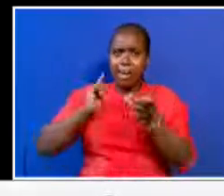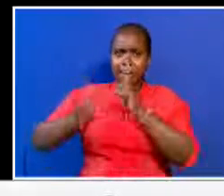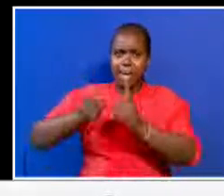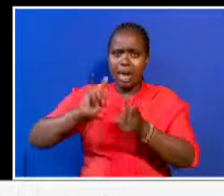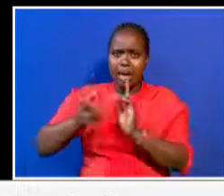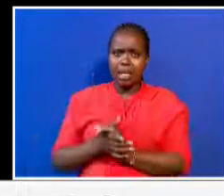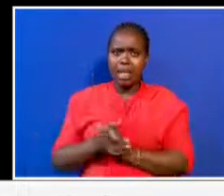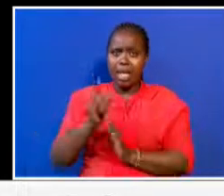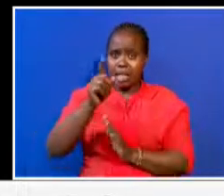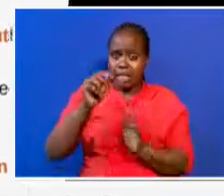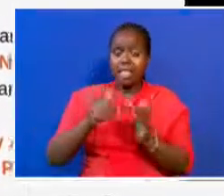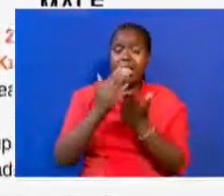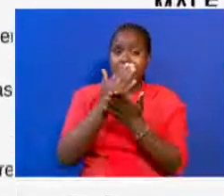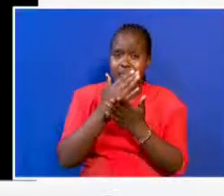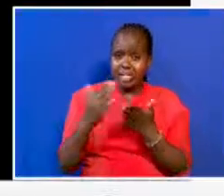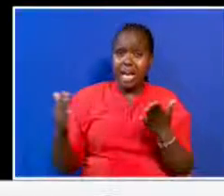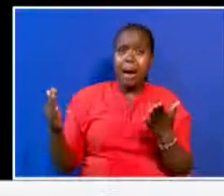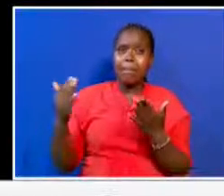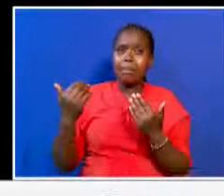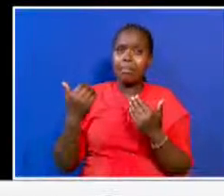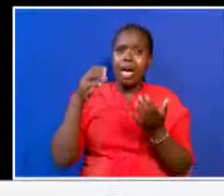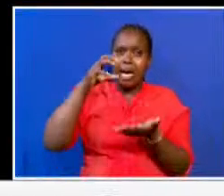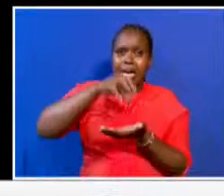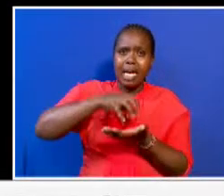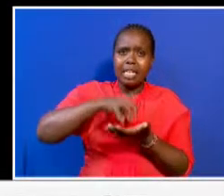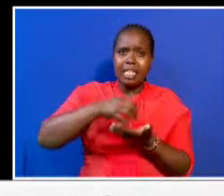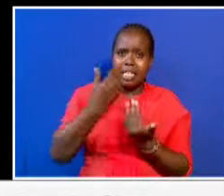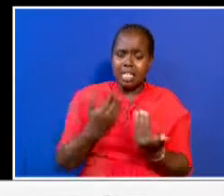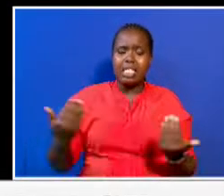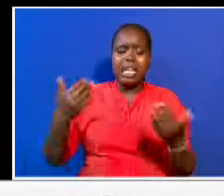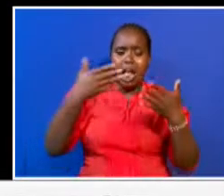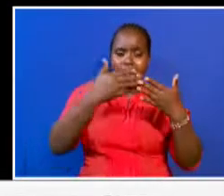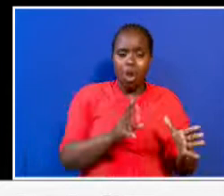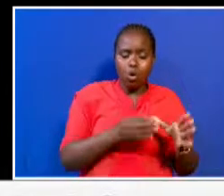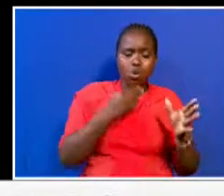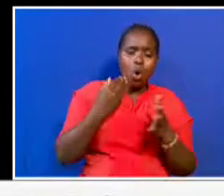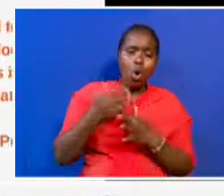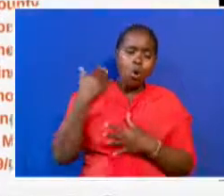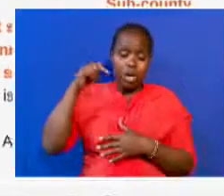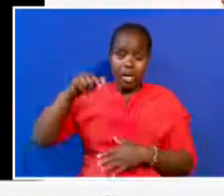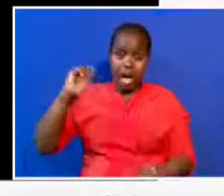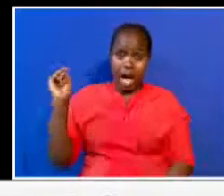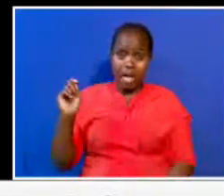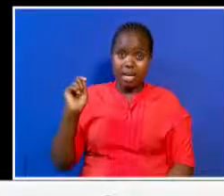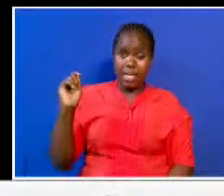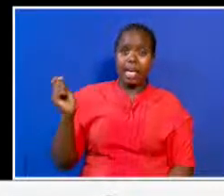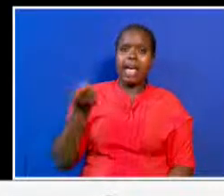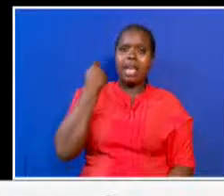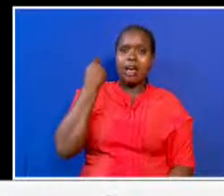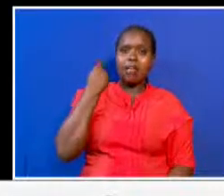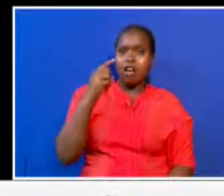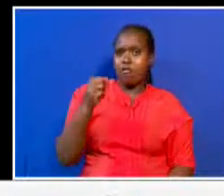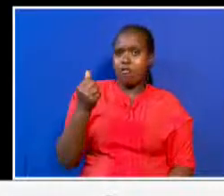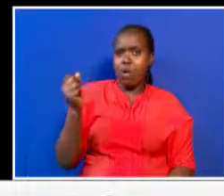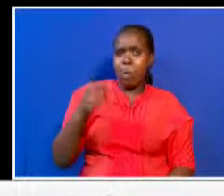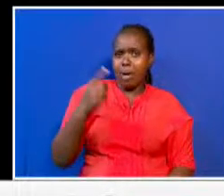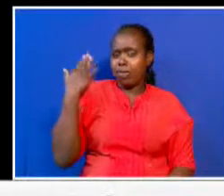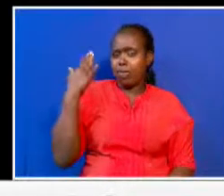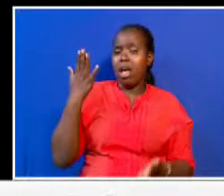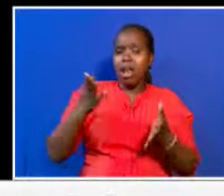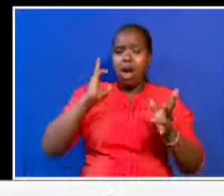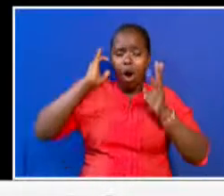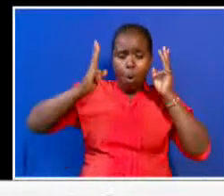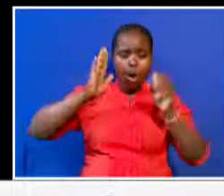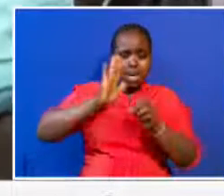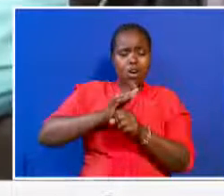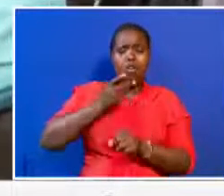anatoroka. Hizi ni baadhi tu ya mamia ya kesi za watoto kupotea au kutekwa nyara hapa nchini mwaka huu pekee, jambo linalowatishia